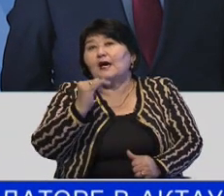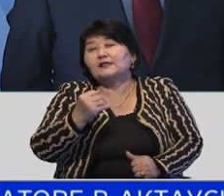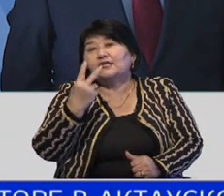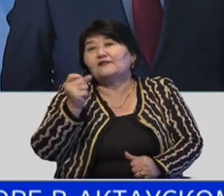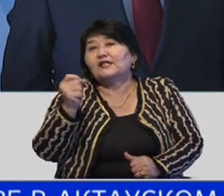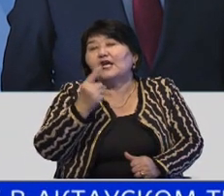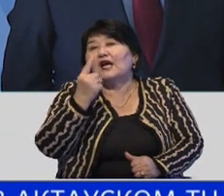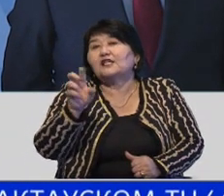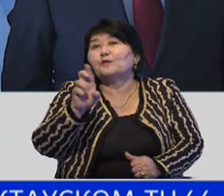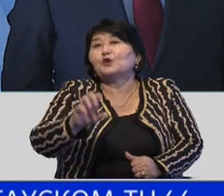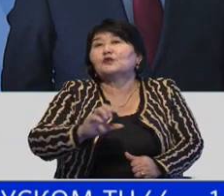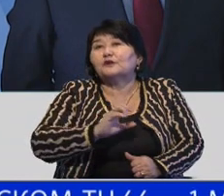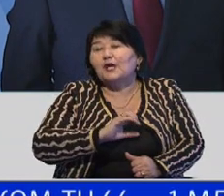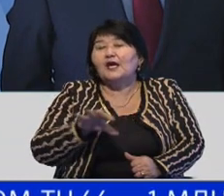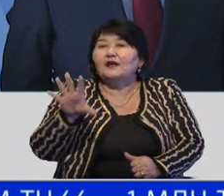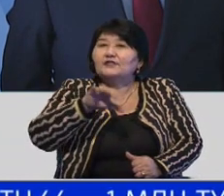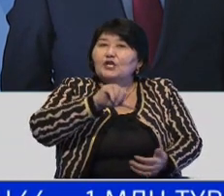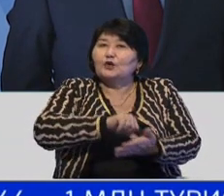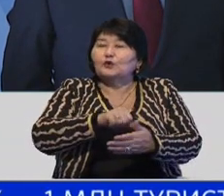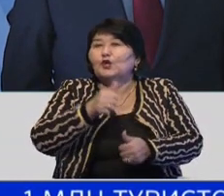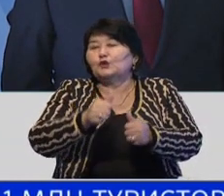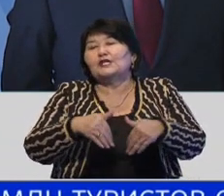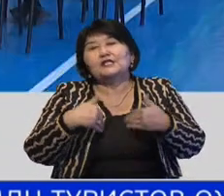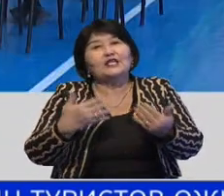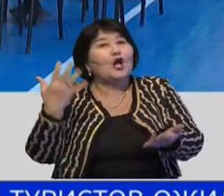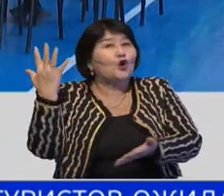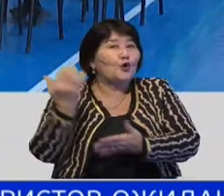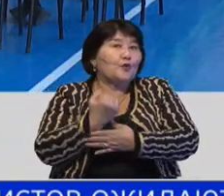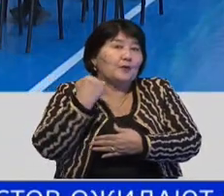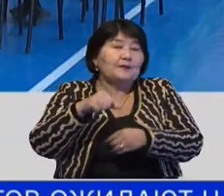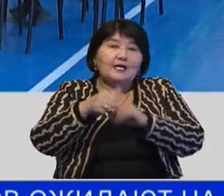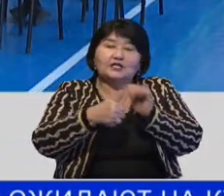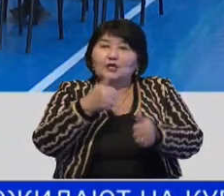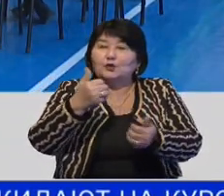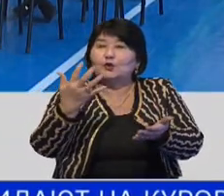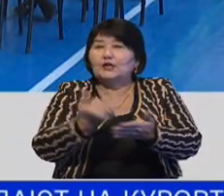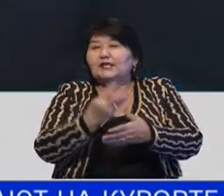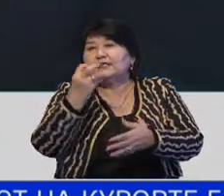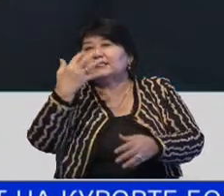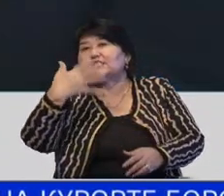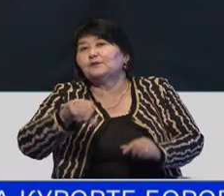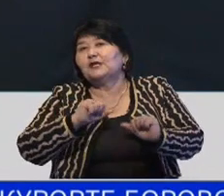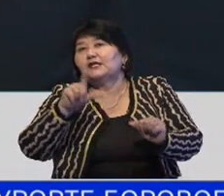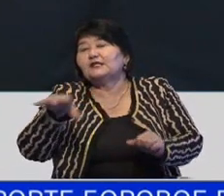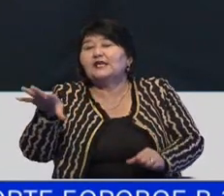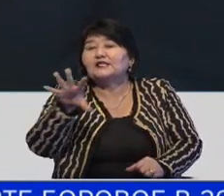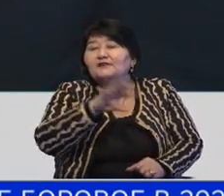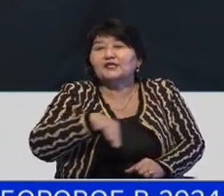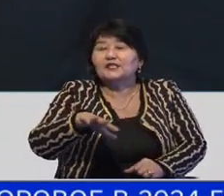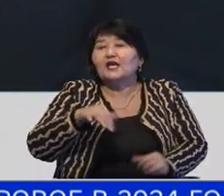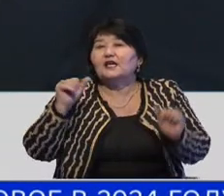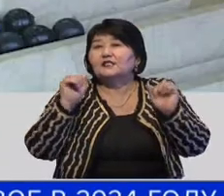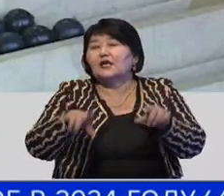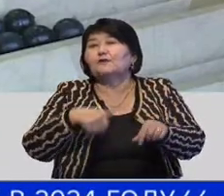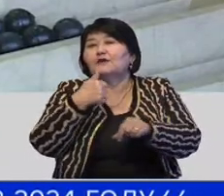2 золотые, 1 бронзовую медали. Всем участникам турнира желаю победы. 16-й турнир собрал 350 спортсменов со всей страны.